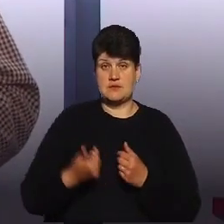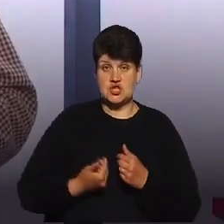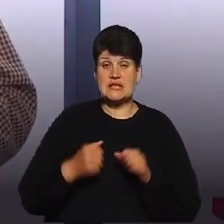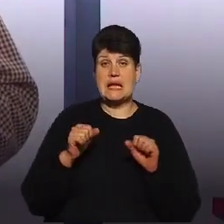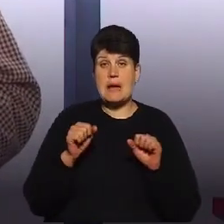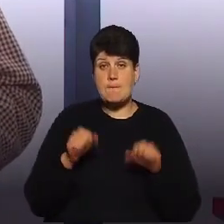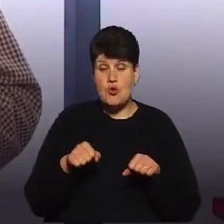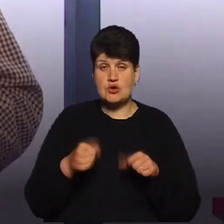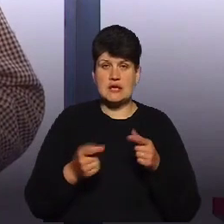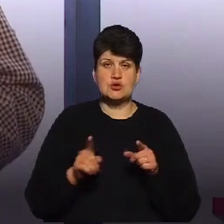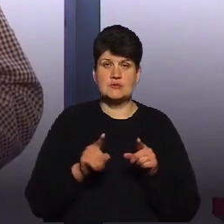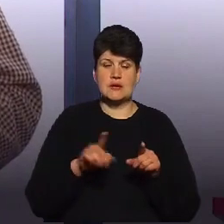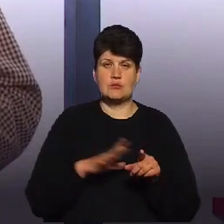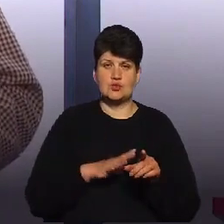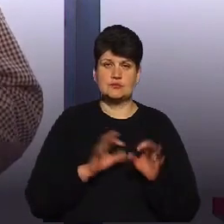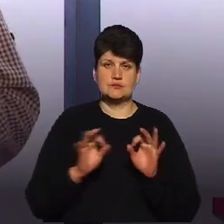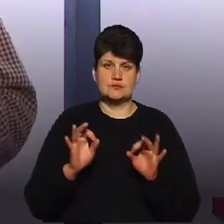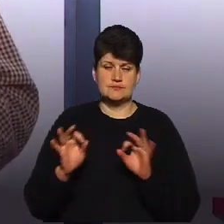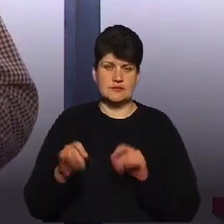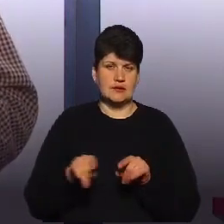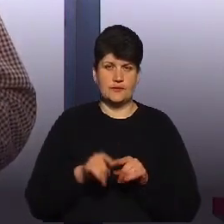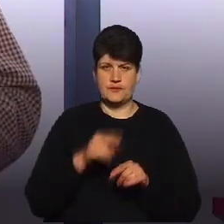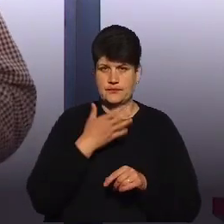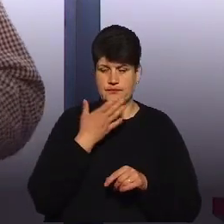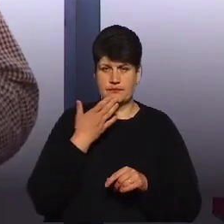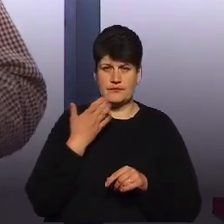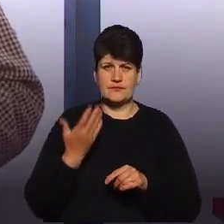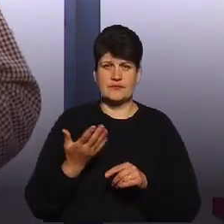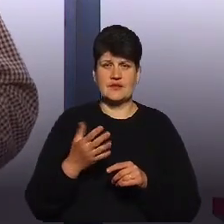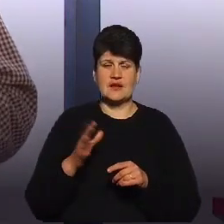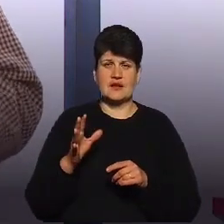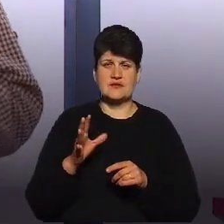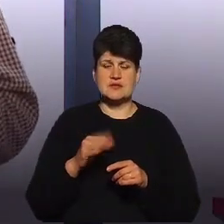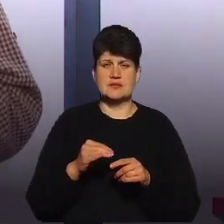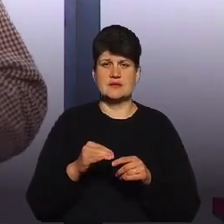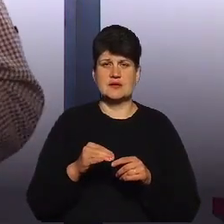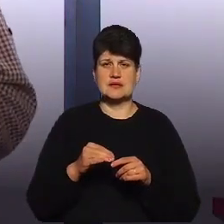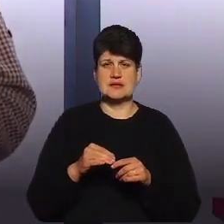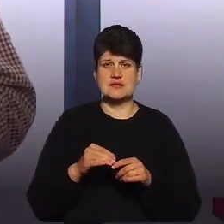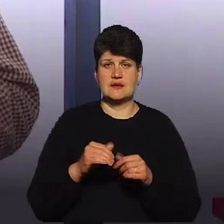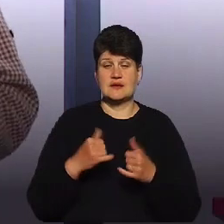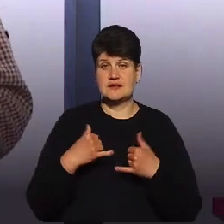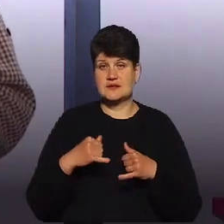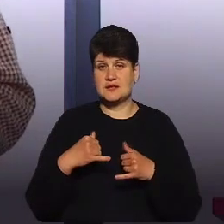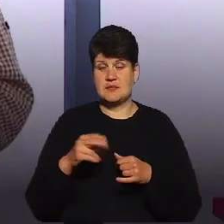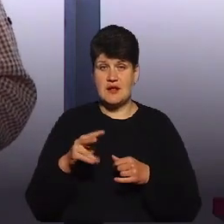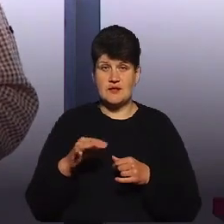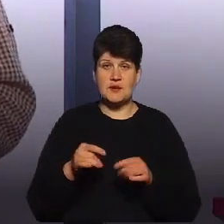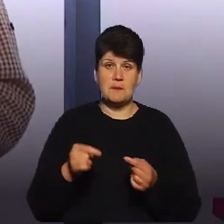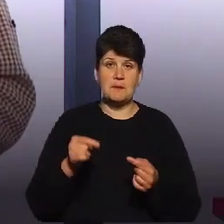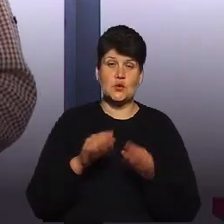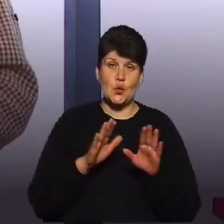все повноцінно, то такого немає. Комфортів немає. Ну, так, так, як всі мійці, вони такі екстремали, то їм підходить, тим більше, що зараз